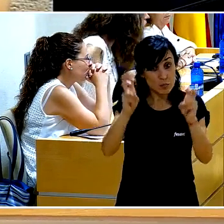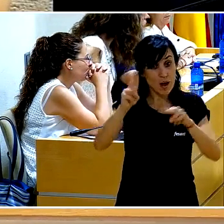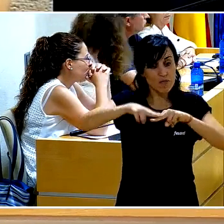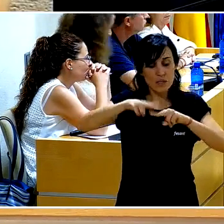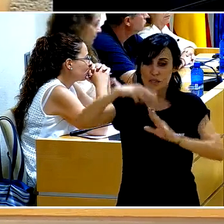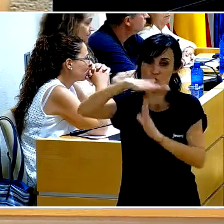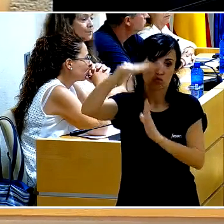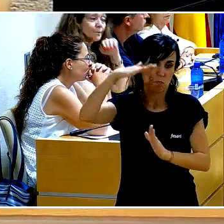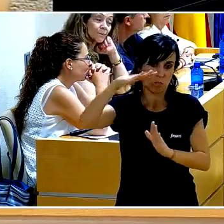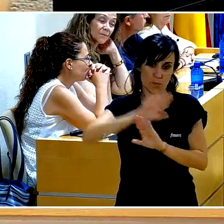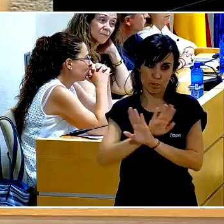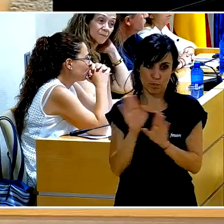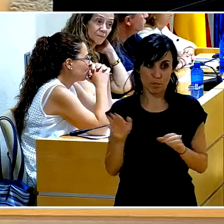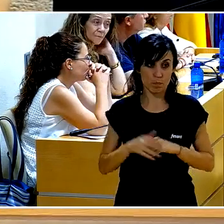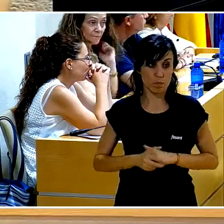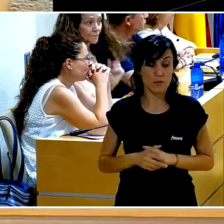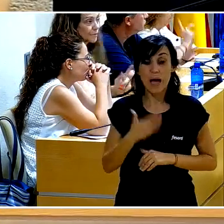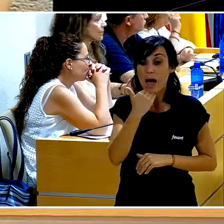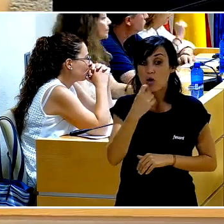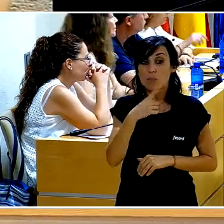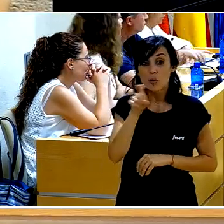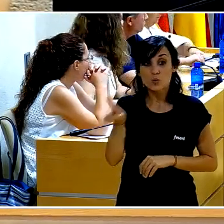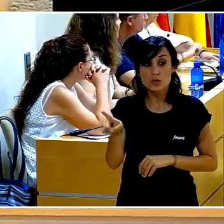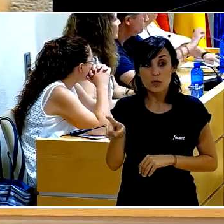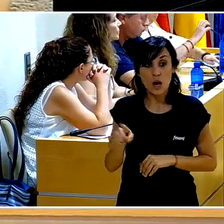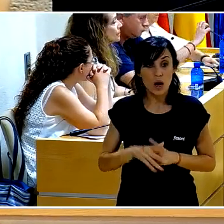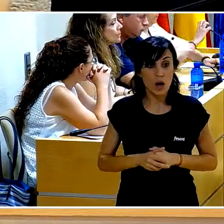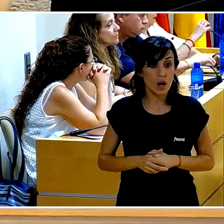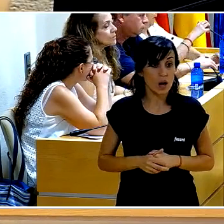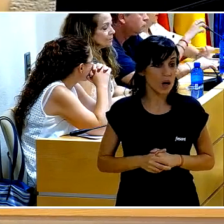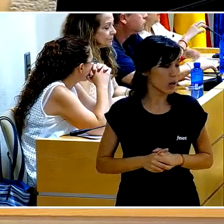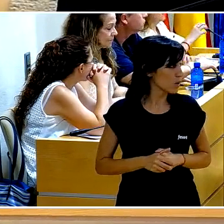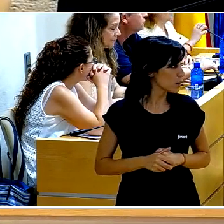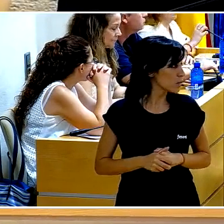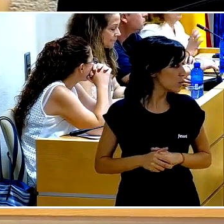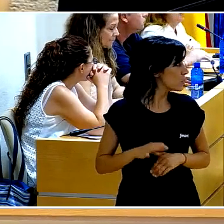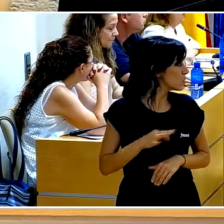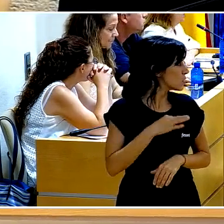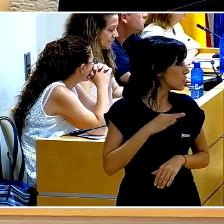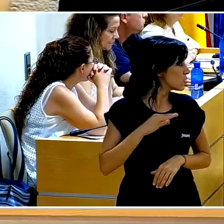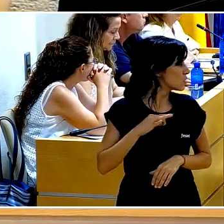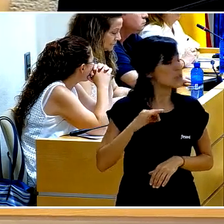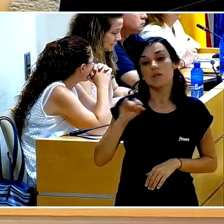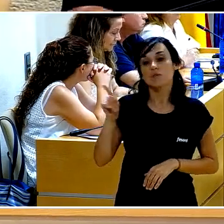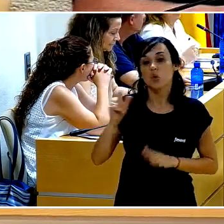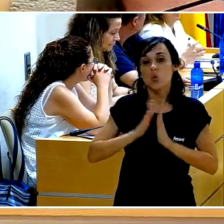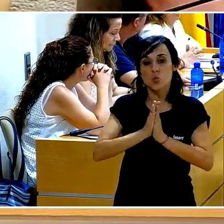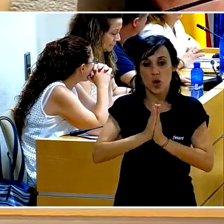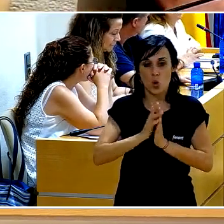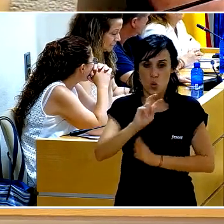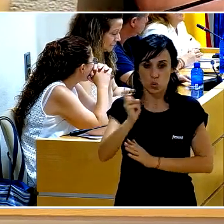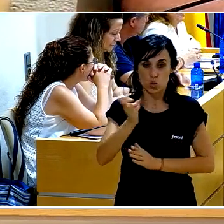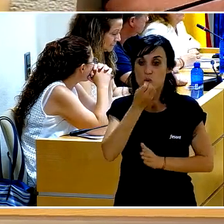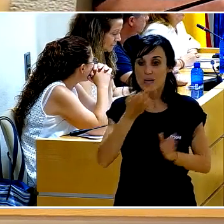llicències de bous al carrer. Alguna altra pregunta? Txelo Elizarde. Sí, es un ruego. Buenas